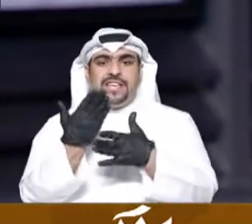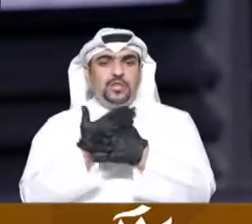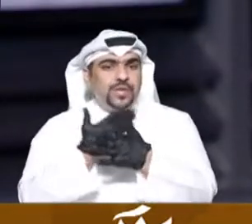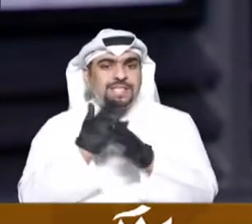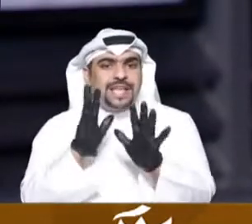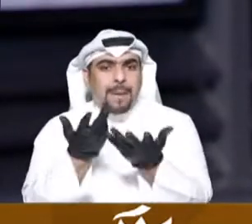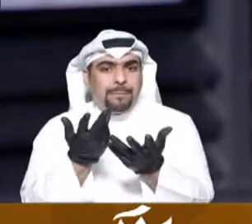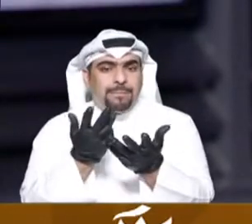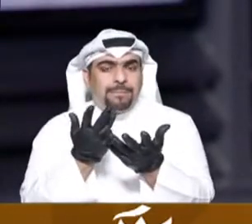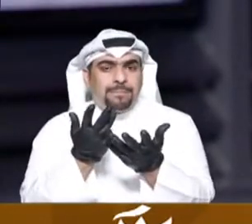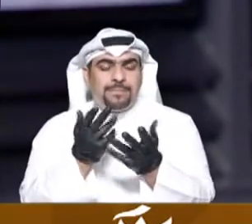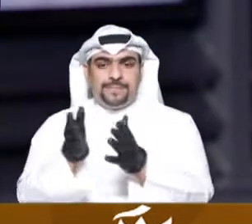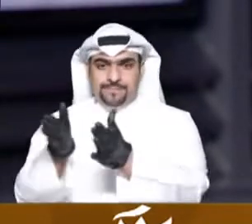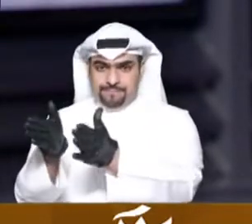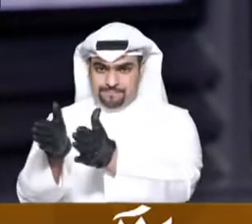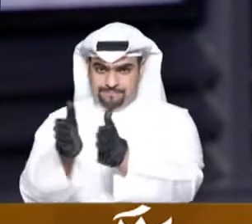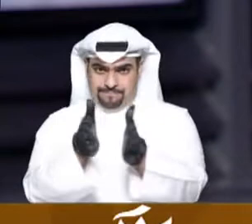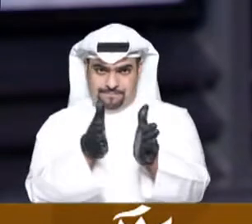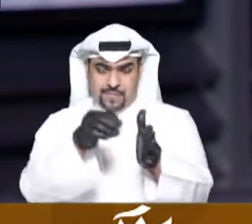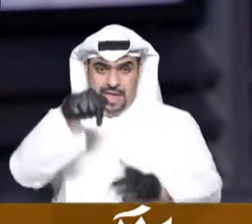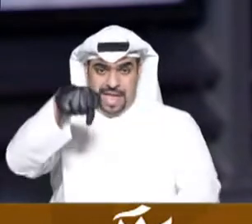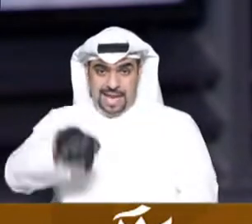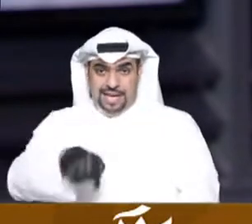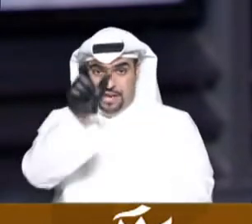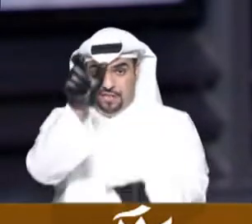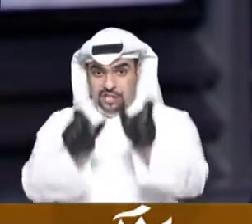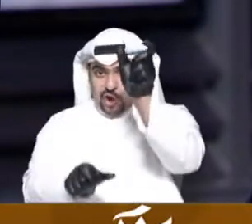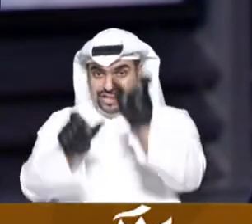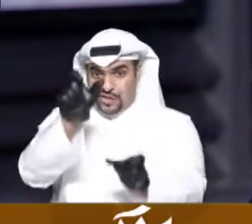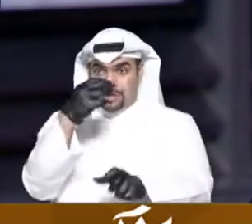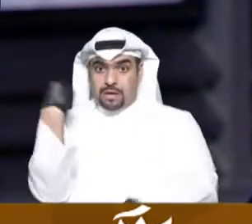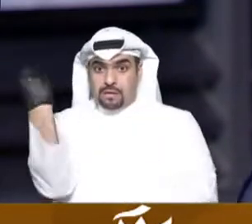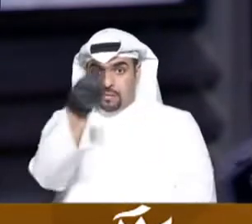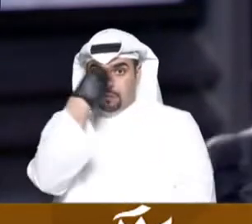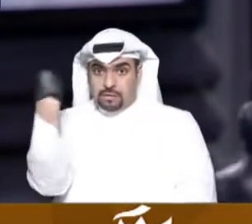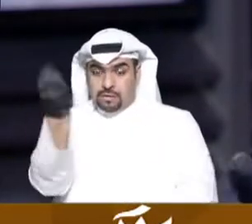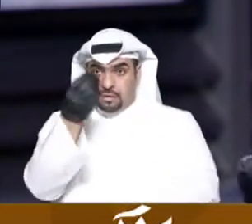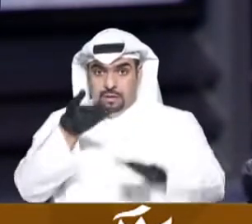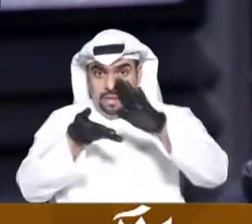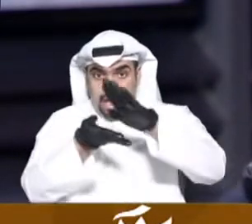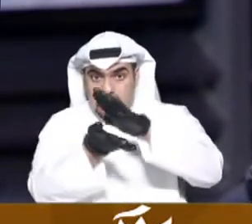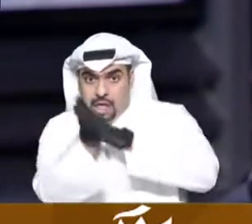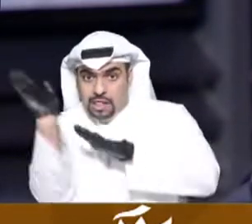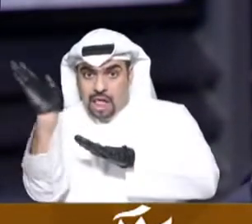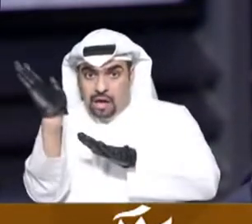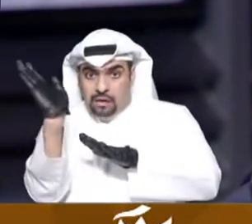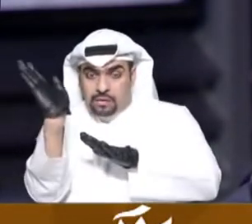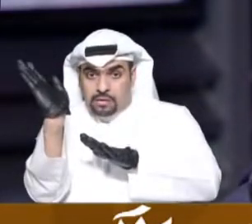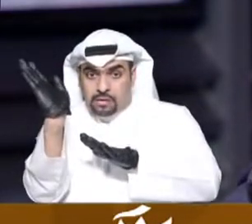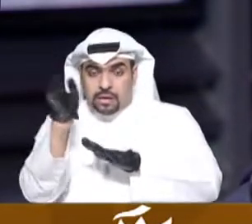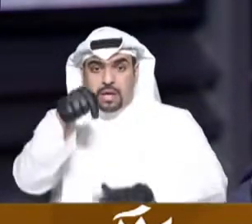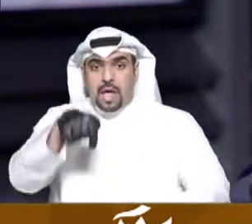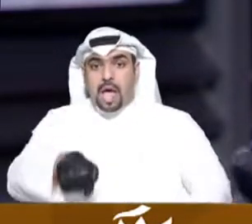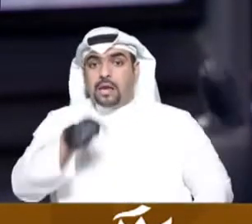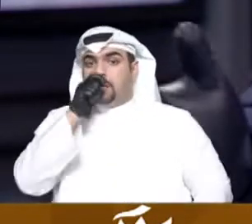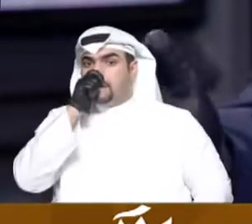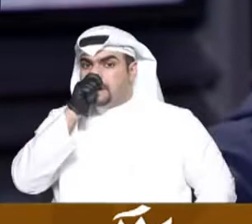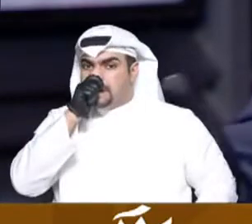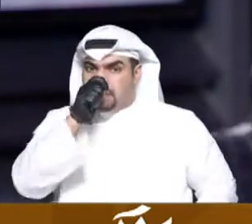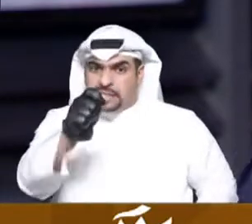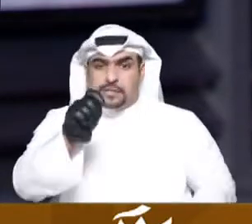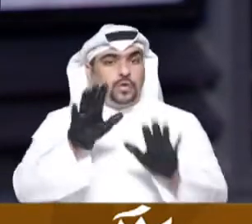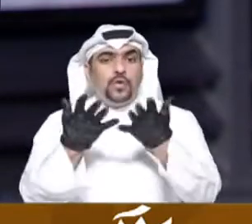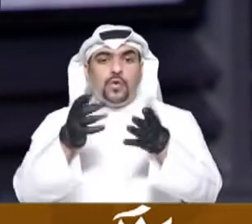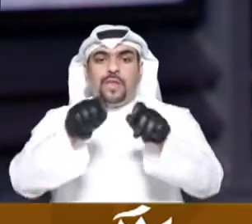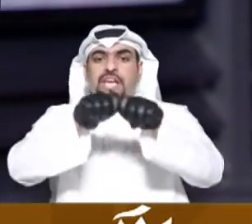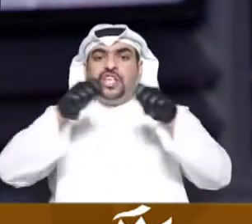العمليه رادع يكون حق الاشخاص، لان احنا قاعد نشوف الان من بدينا الحظر الجزئي كثير